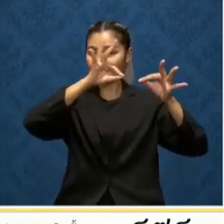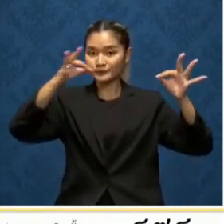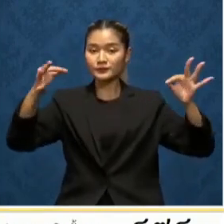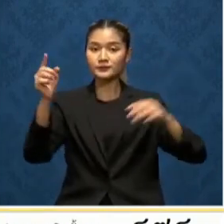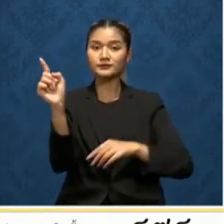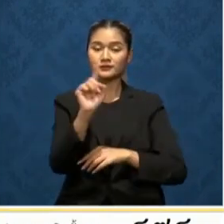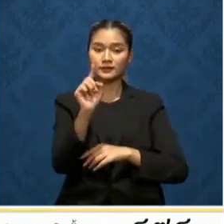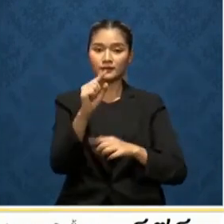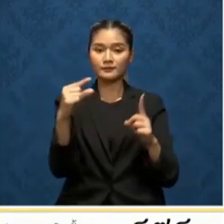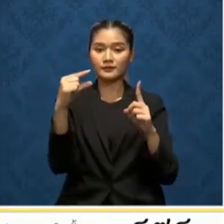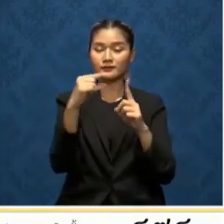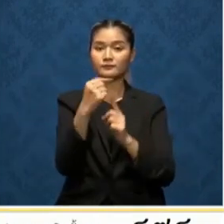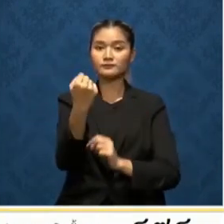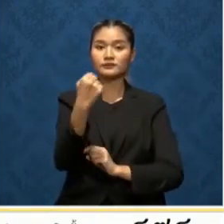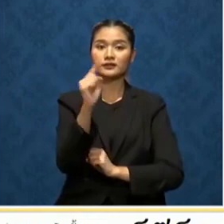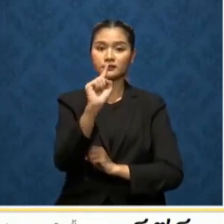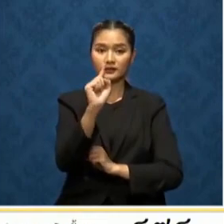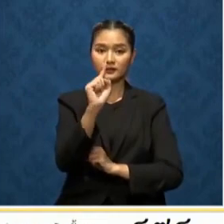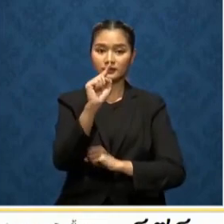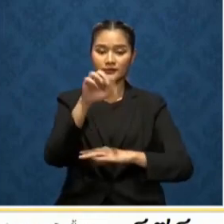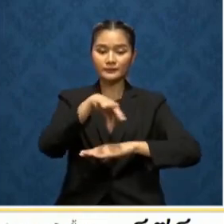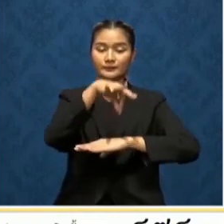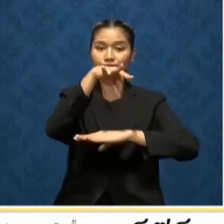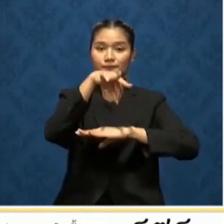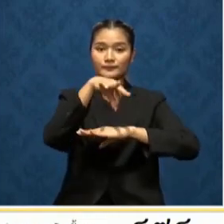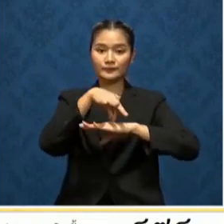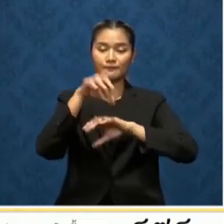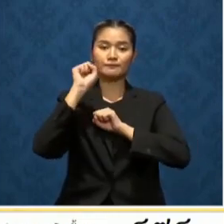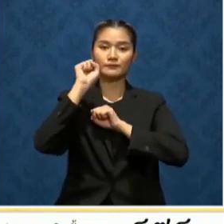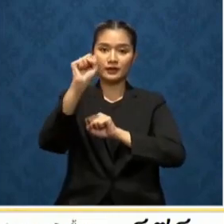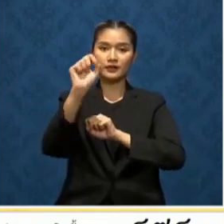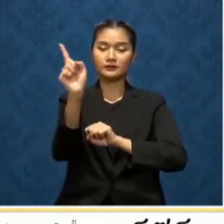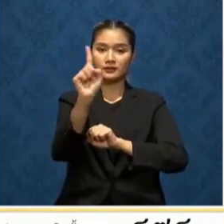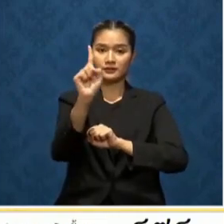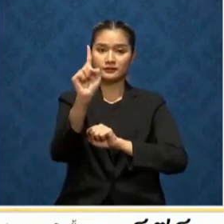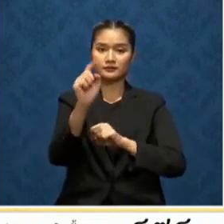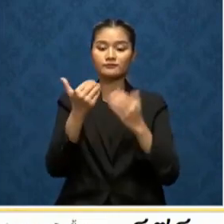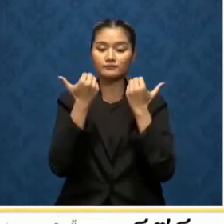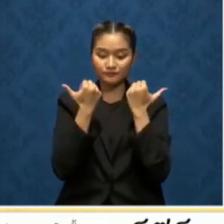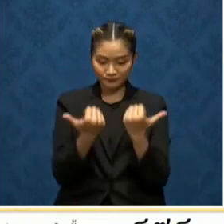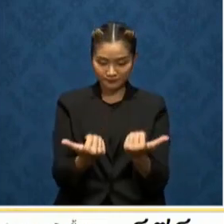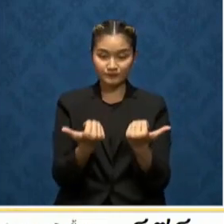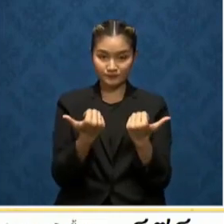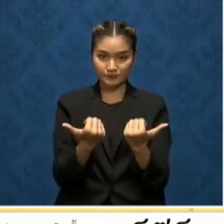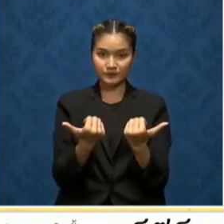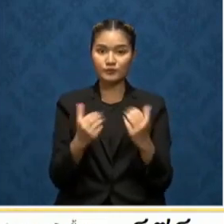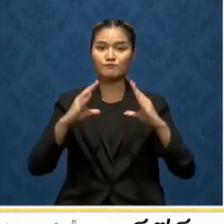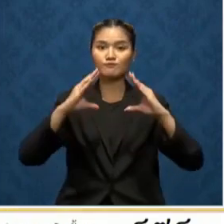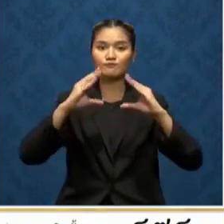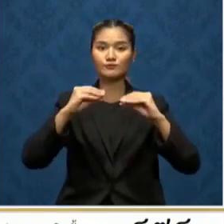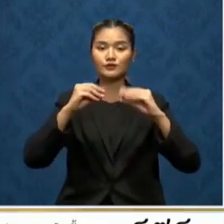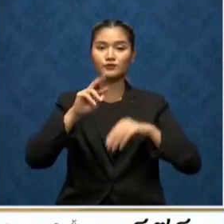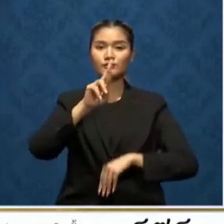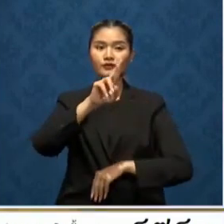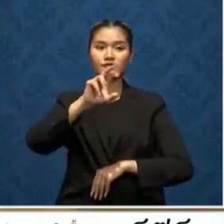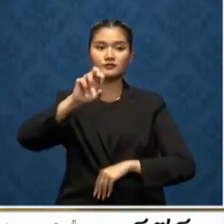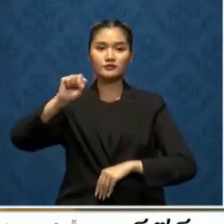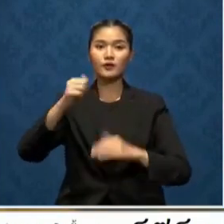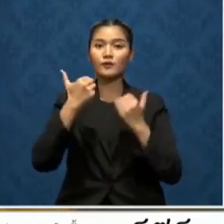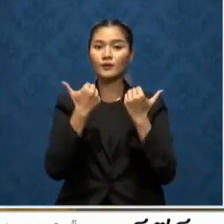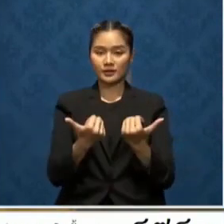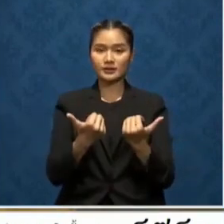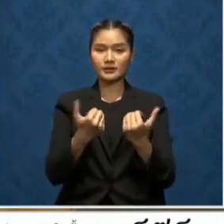มราชองการโปรดเกล้าโปรดกระหม่อมให้ประกาศว่าโดยที่ประชุมร่วมกันของรัฐสภาได้ล